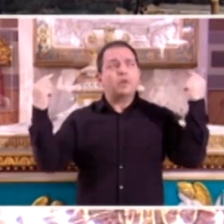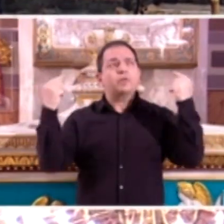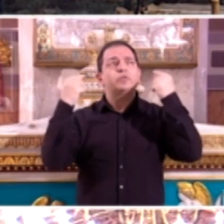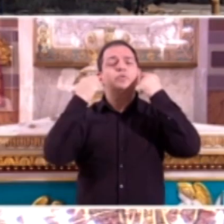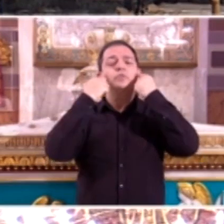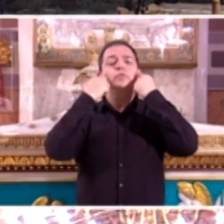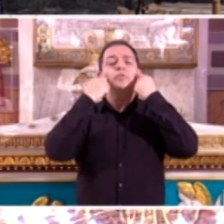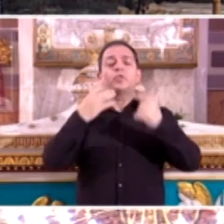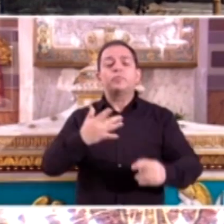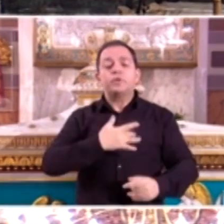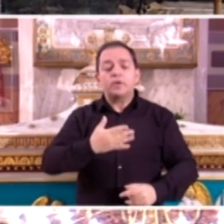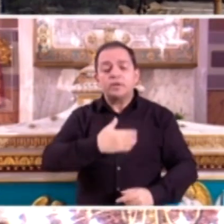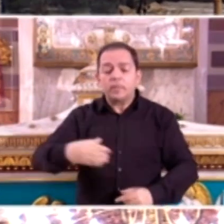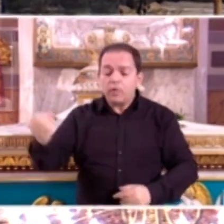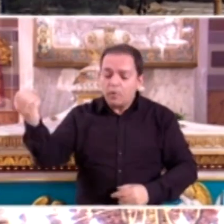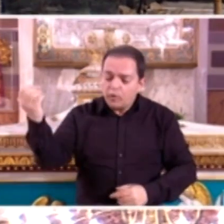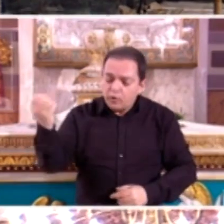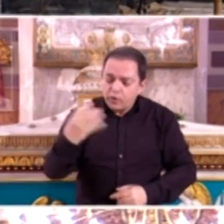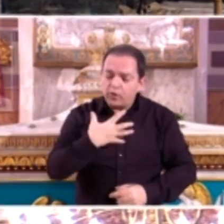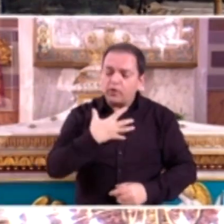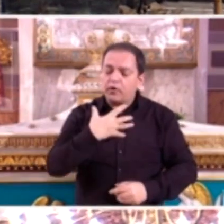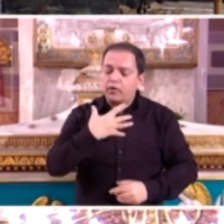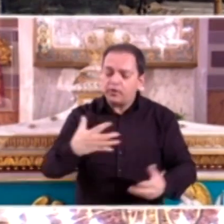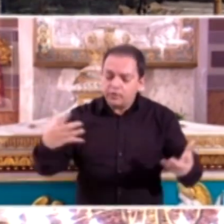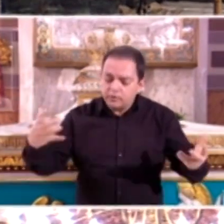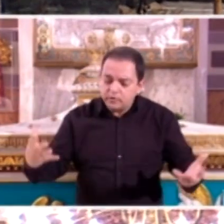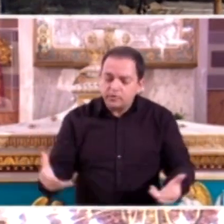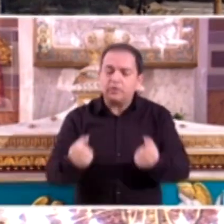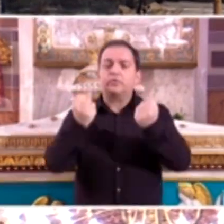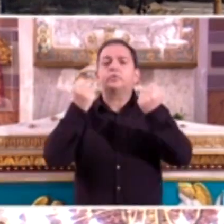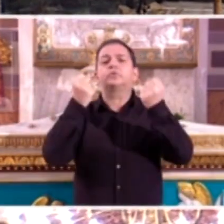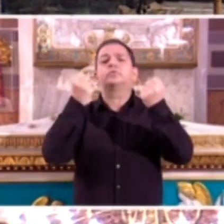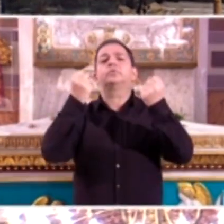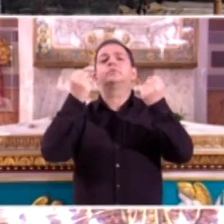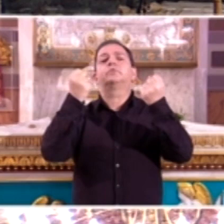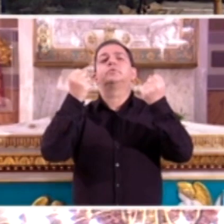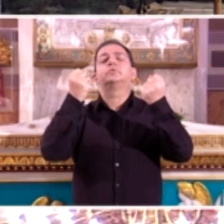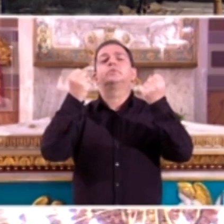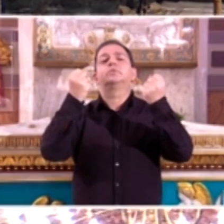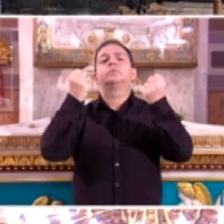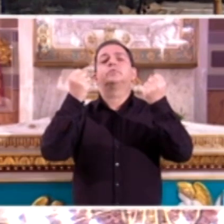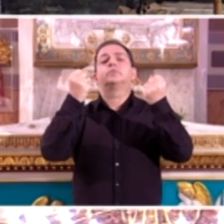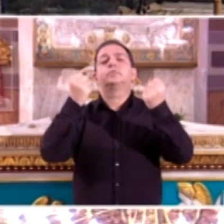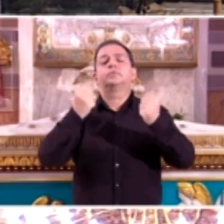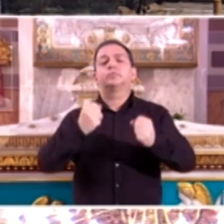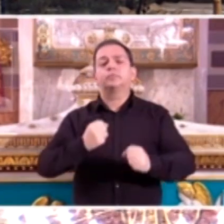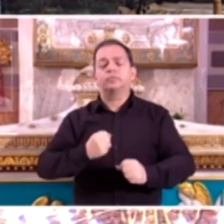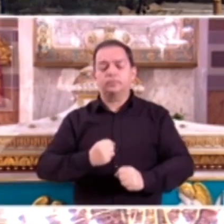πρέσβευε Χριστό το Θεό σωθεί με τα ψυχά